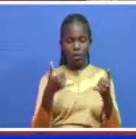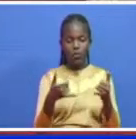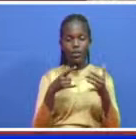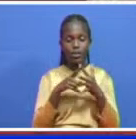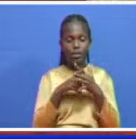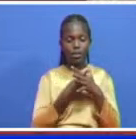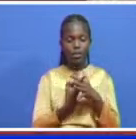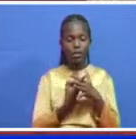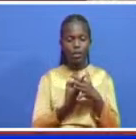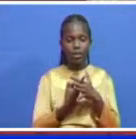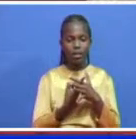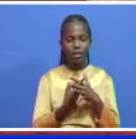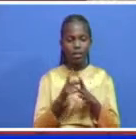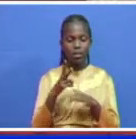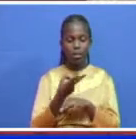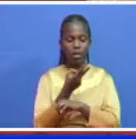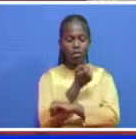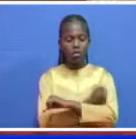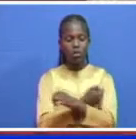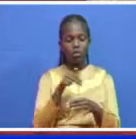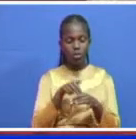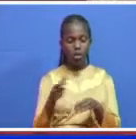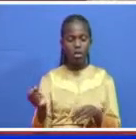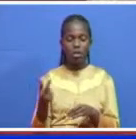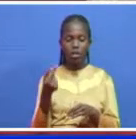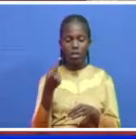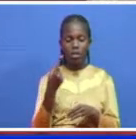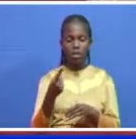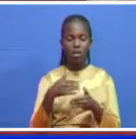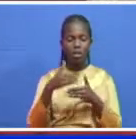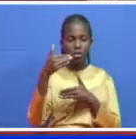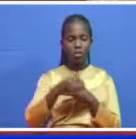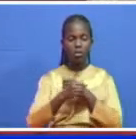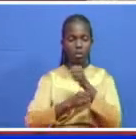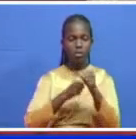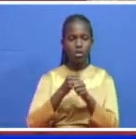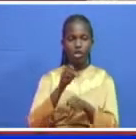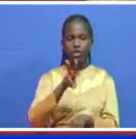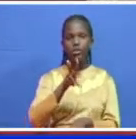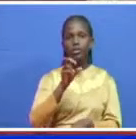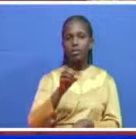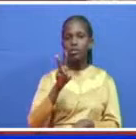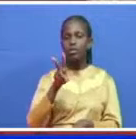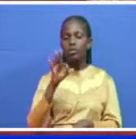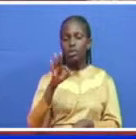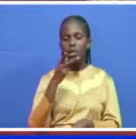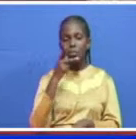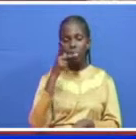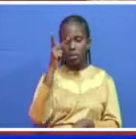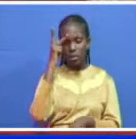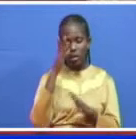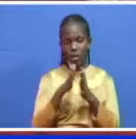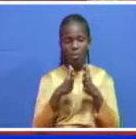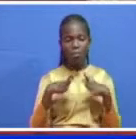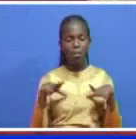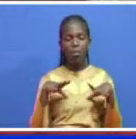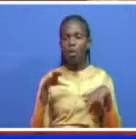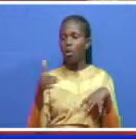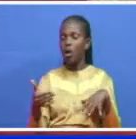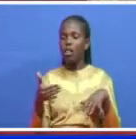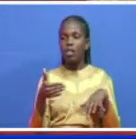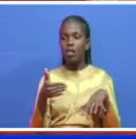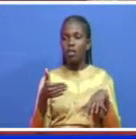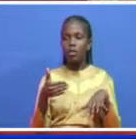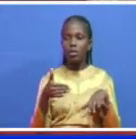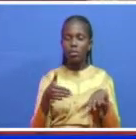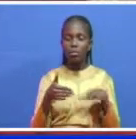na skulu sa sekondari mwaine wambe mwakani tuendete wangili ile na miongweli na itatu asiai na ene yanda angi mubeani